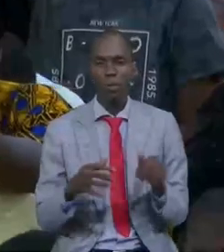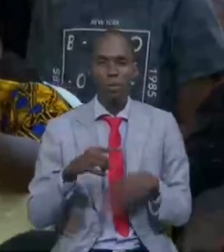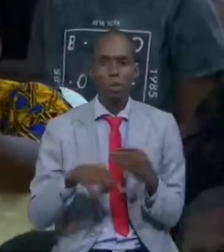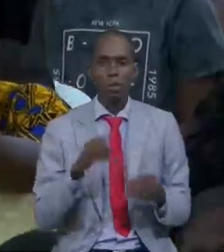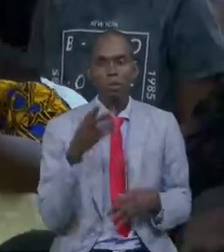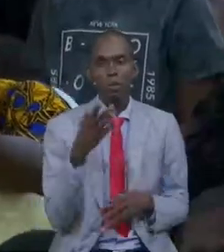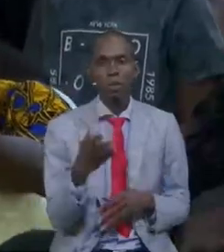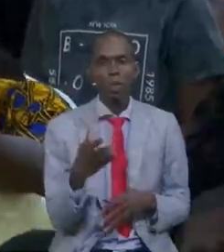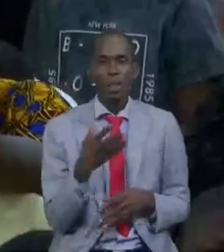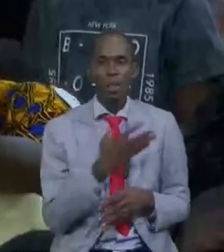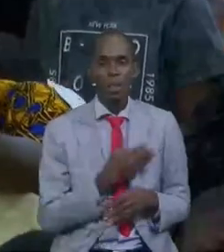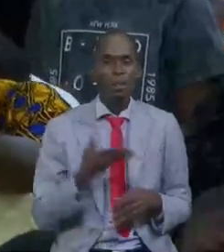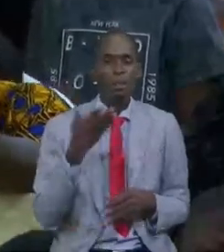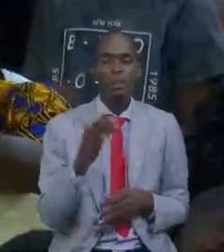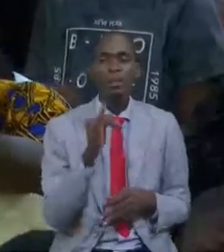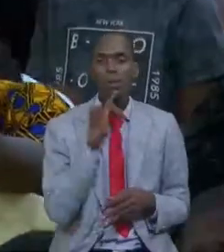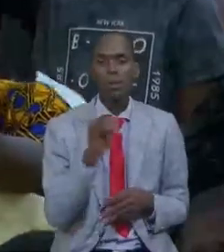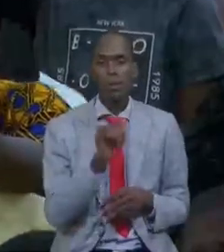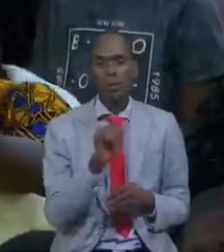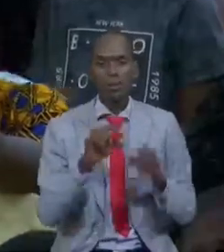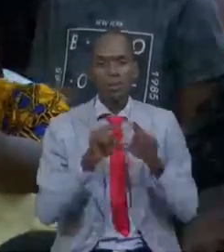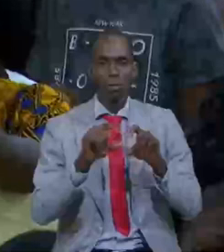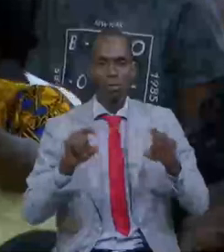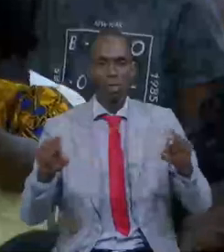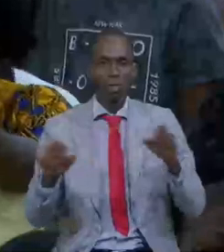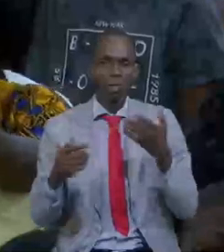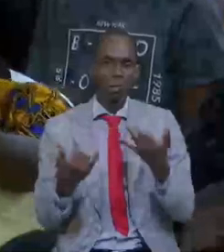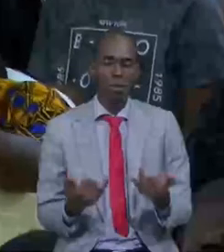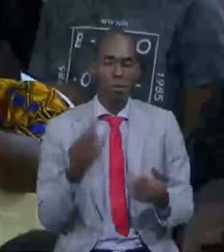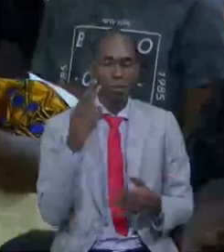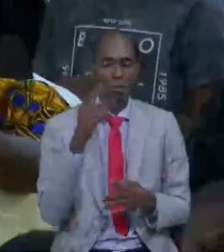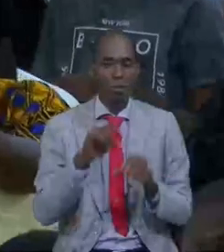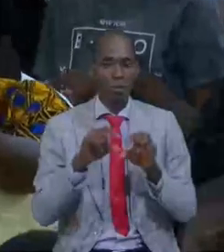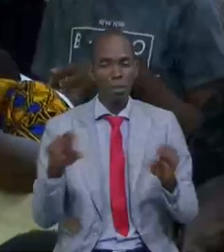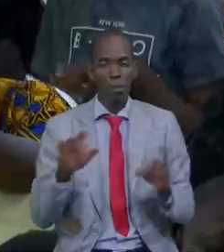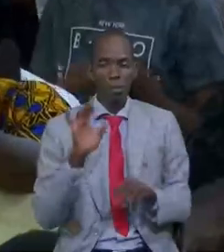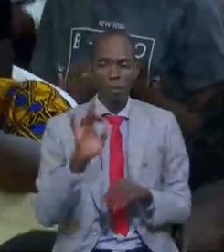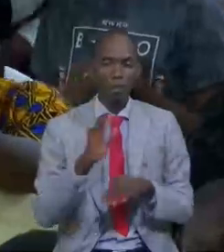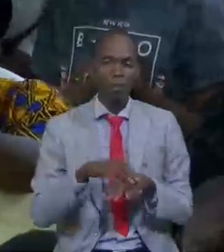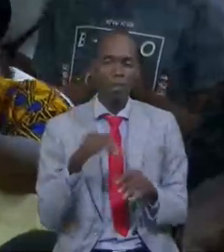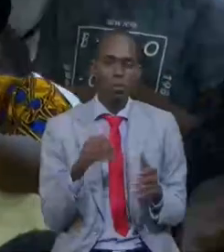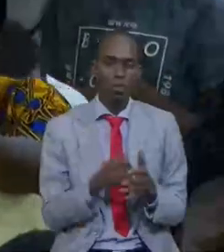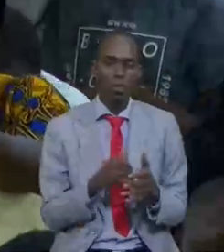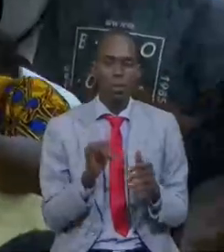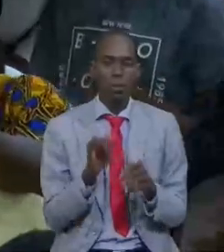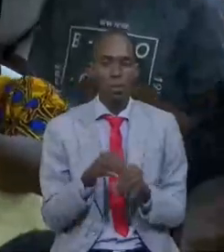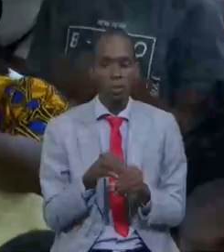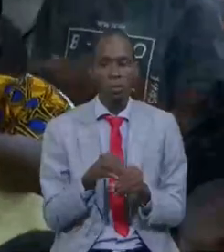il y a un lien qui s'affiche. Cliquez dessus et un formulaire en ligne va